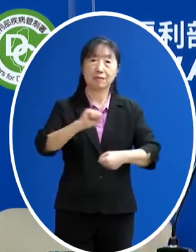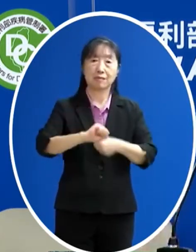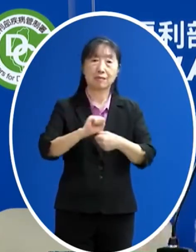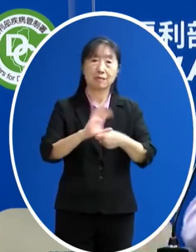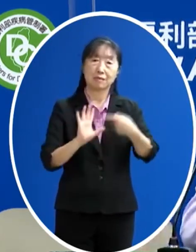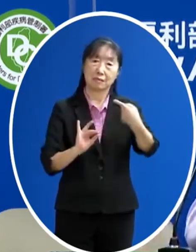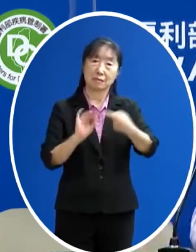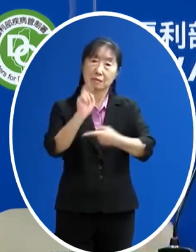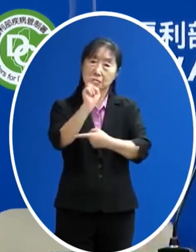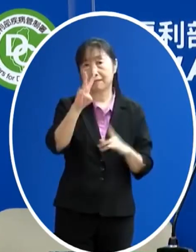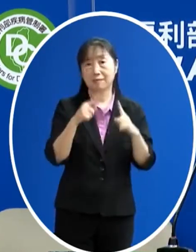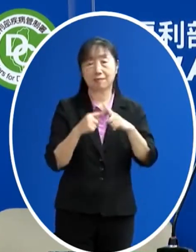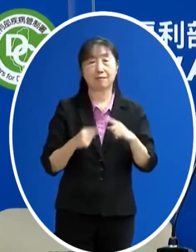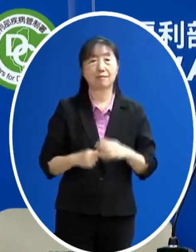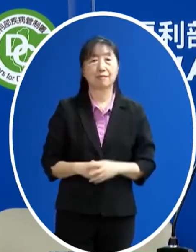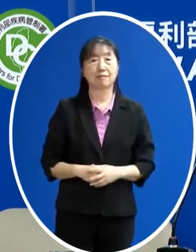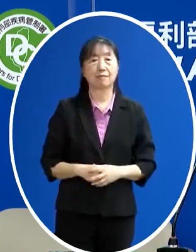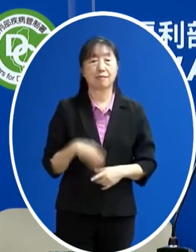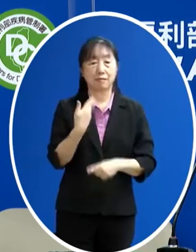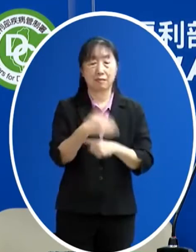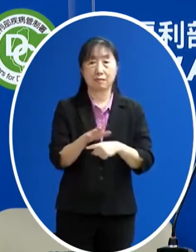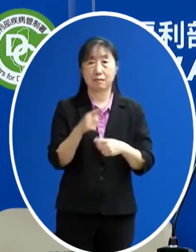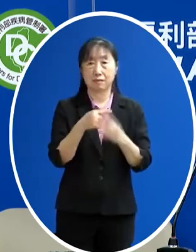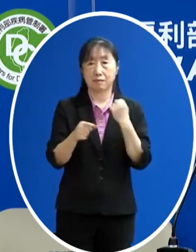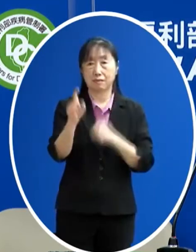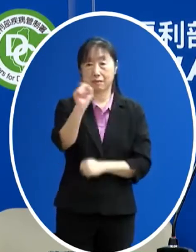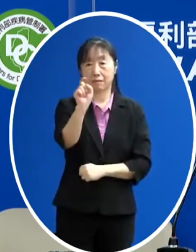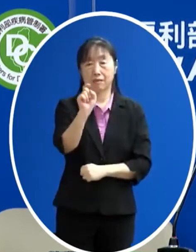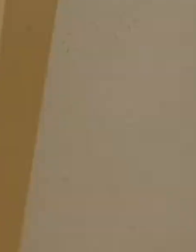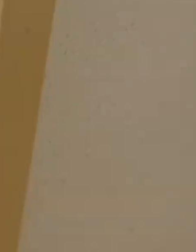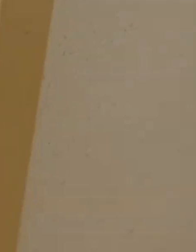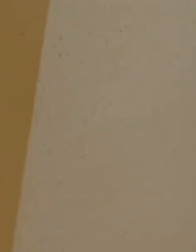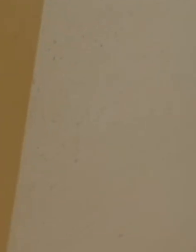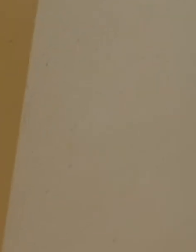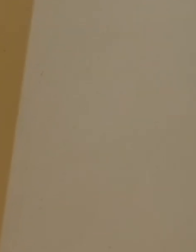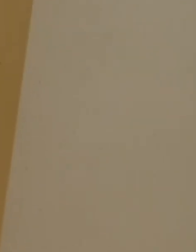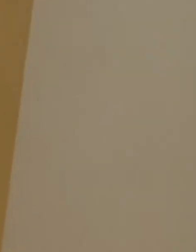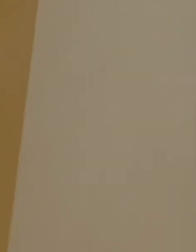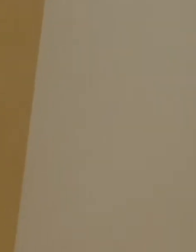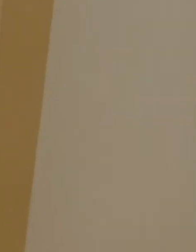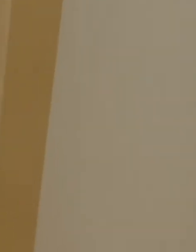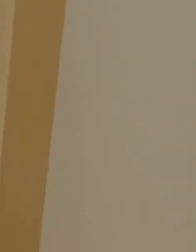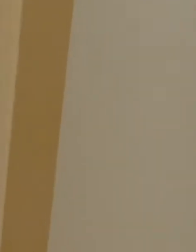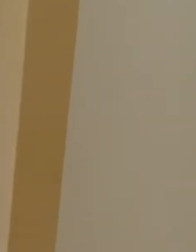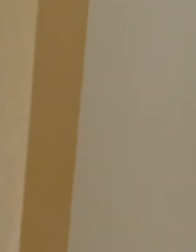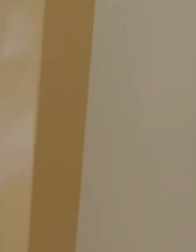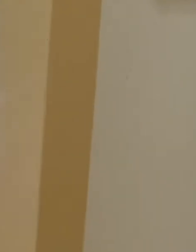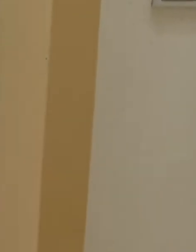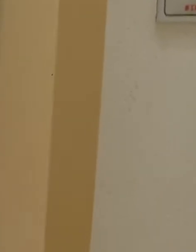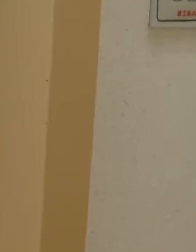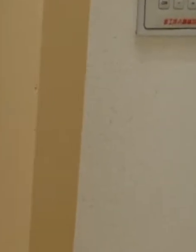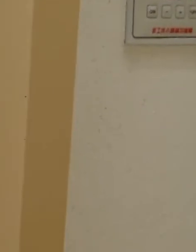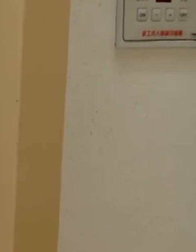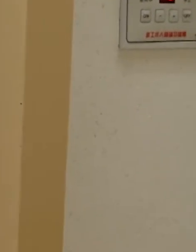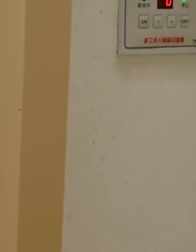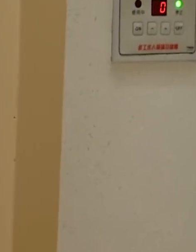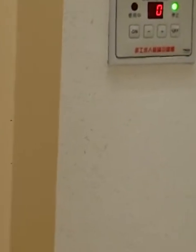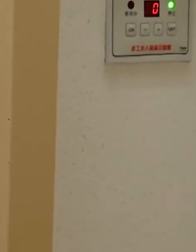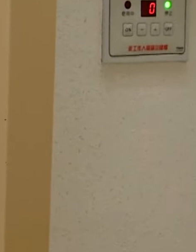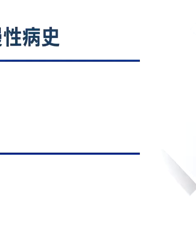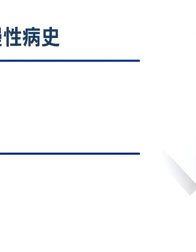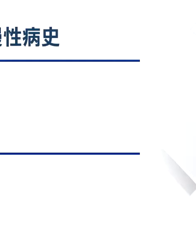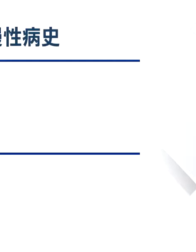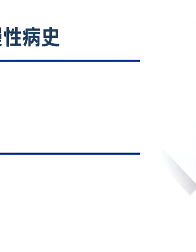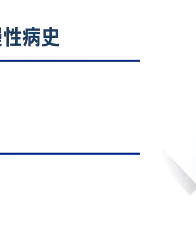了20%哈。那死亡的个案有10例。 六号，国内 COVID-19 本土确诊个案再度创下历史